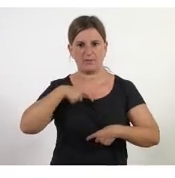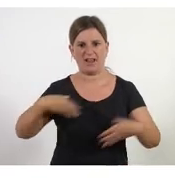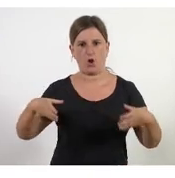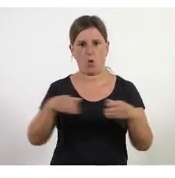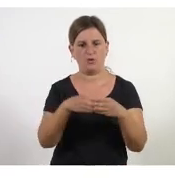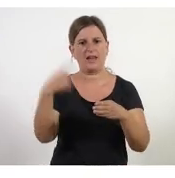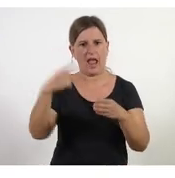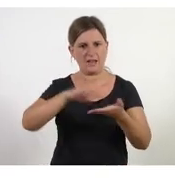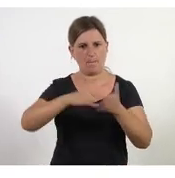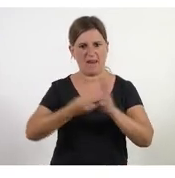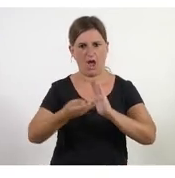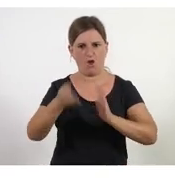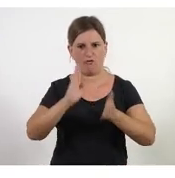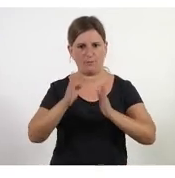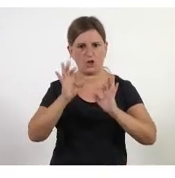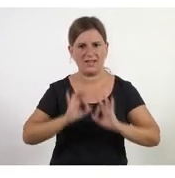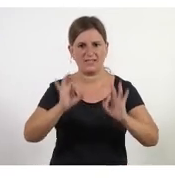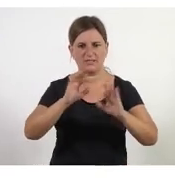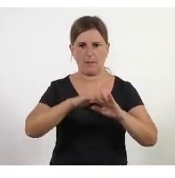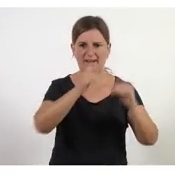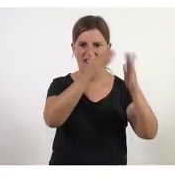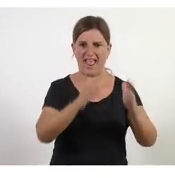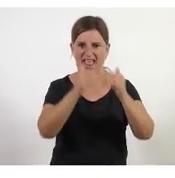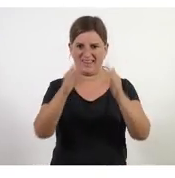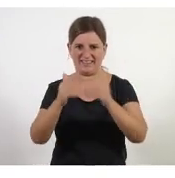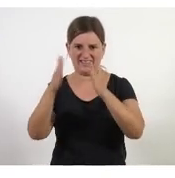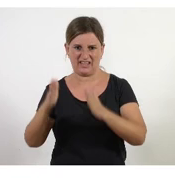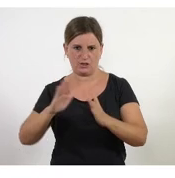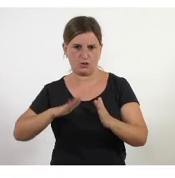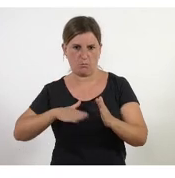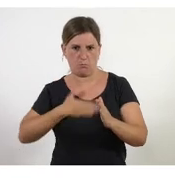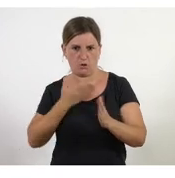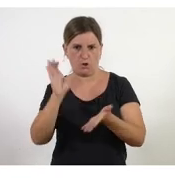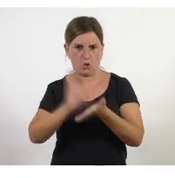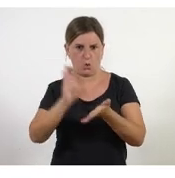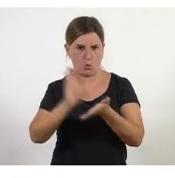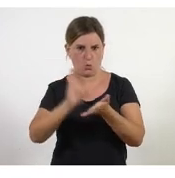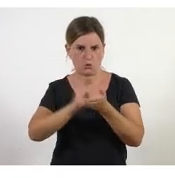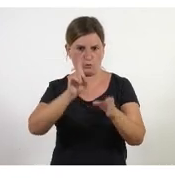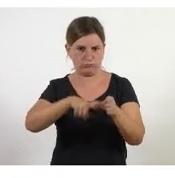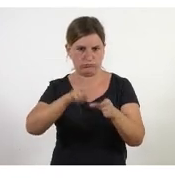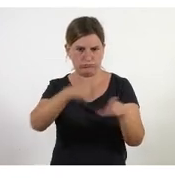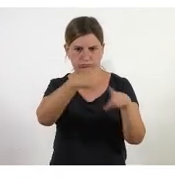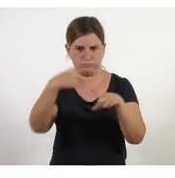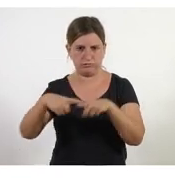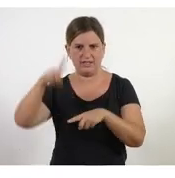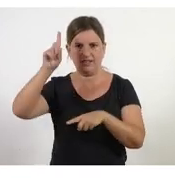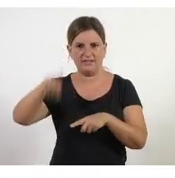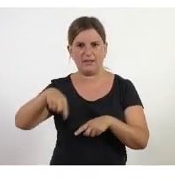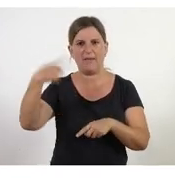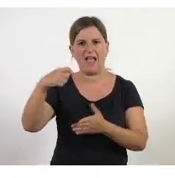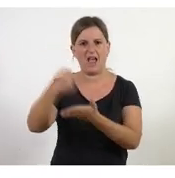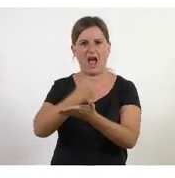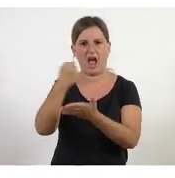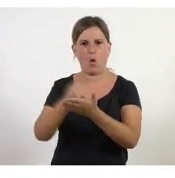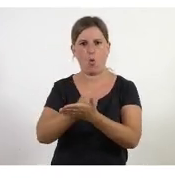que està pensat específicament per les entitats, on podeu fer cursos de molts tipus. I després també hi ha l'aula virtual,